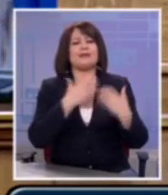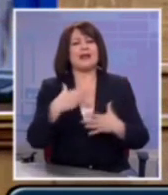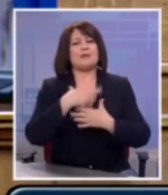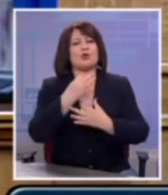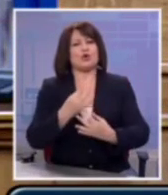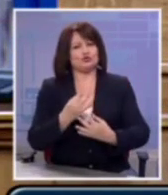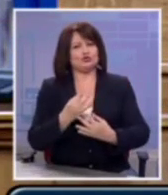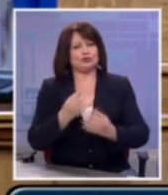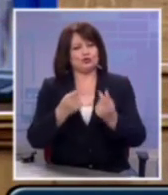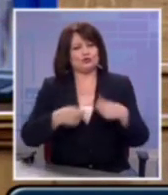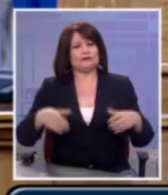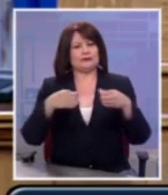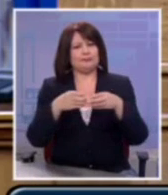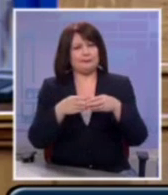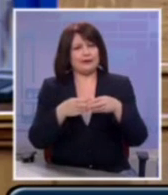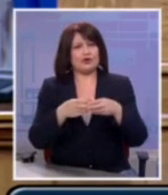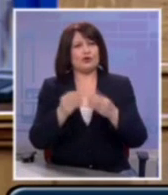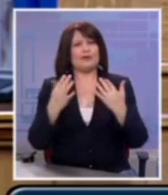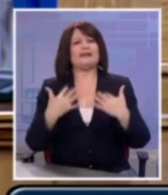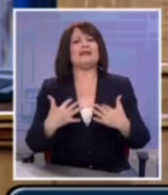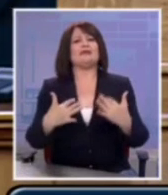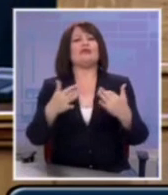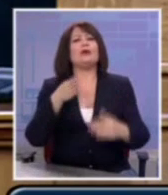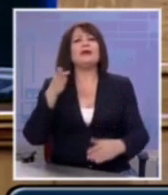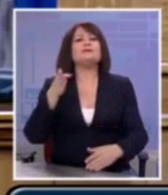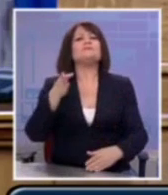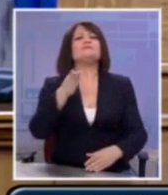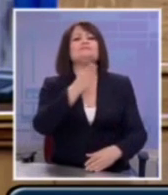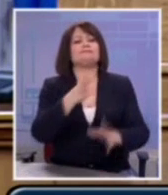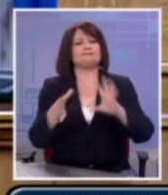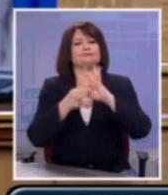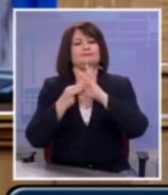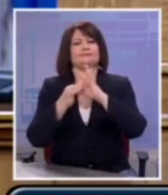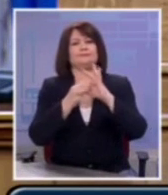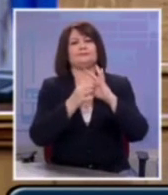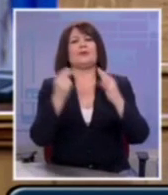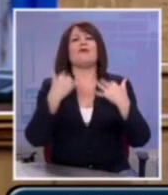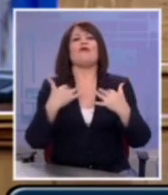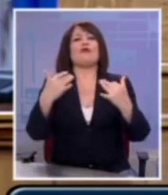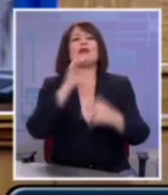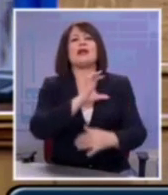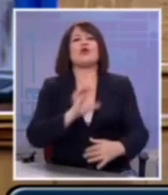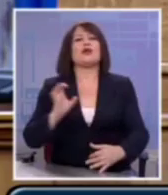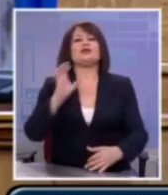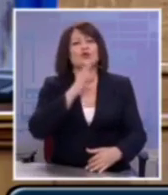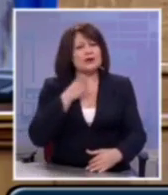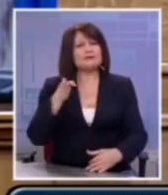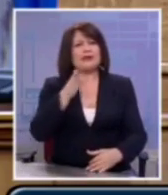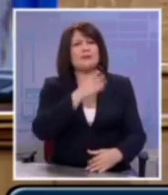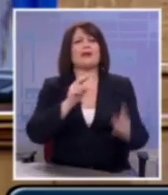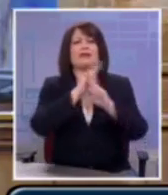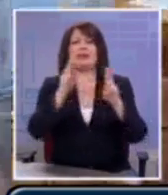εκπροσωπεί την Επιτροπή και το Κοινοβούλιο στις σχέσεις της με τα κοινοβούλια άλλων χωρών, με τους